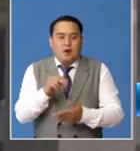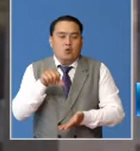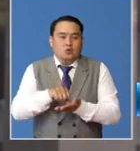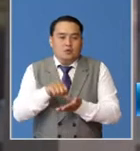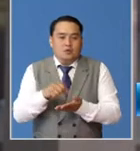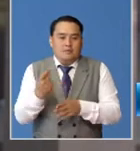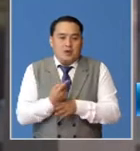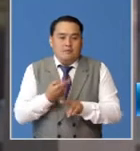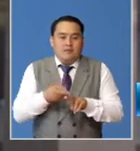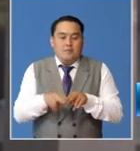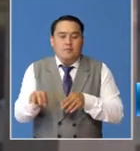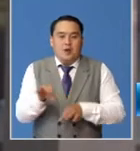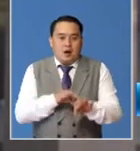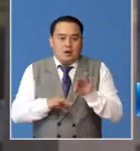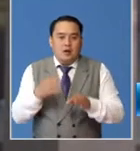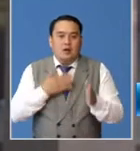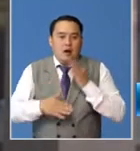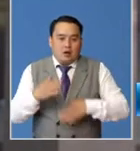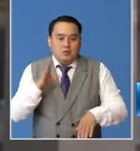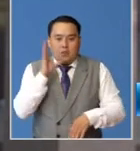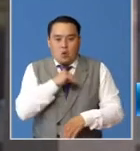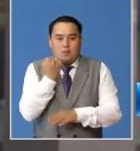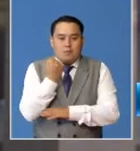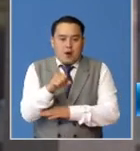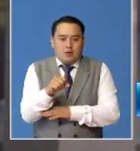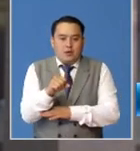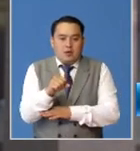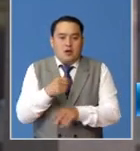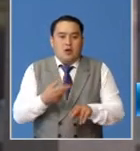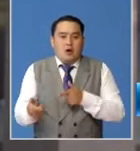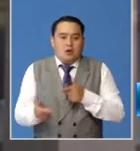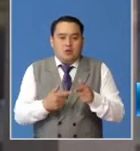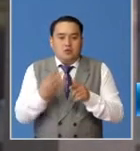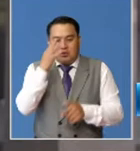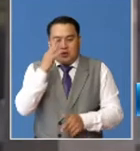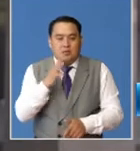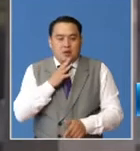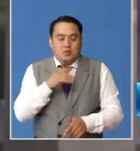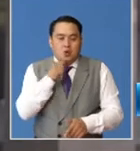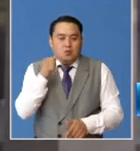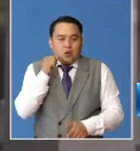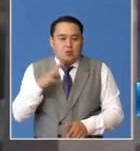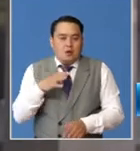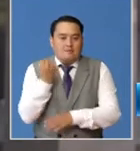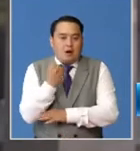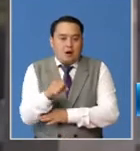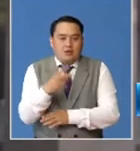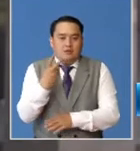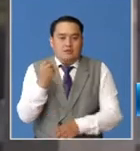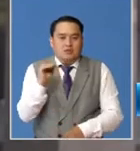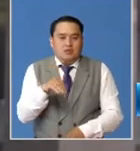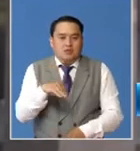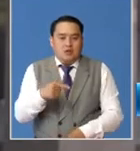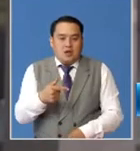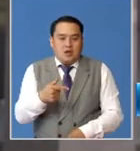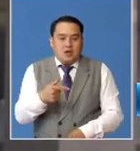не впервые в этом проекте. Мы очень рады, что смогли выиграть этот грант. Готовили 4 месяца. В прошлом году мы выиграли грант на 200 тысяч